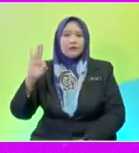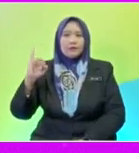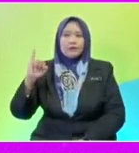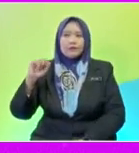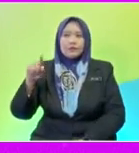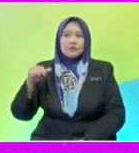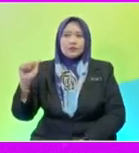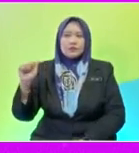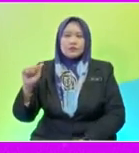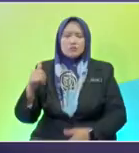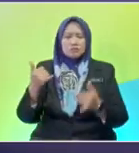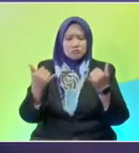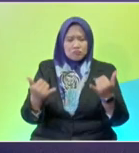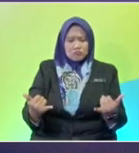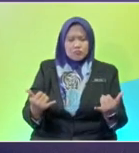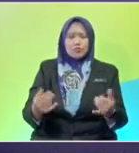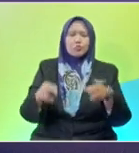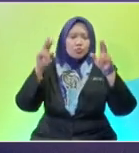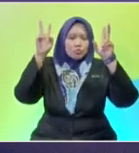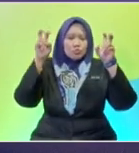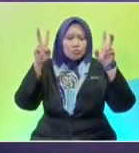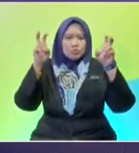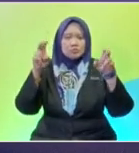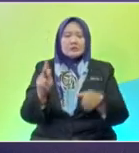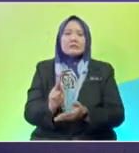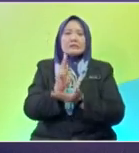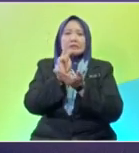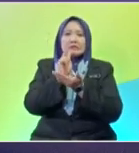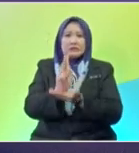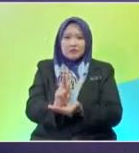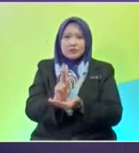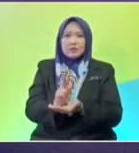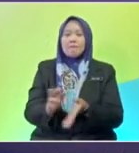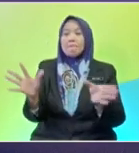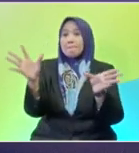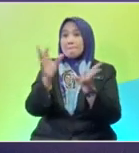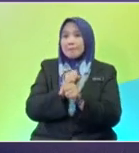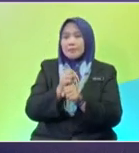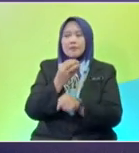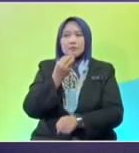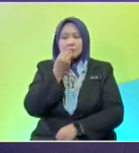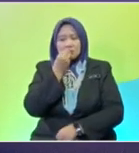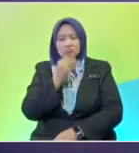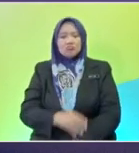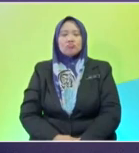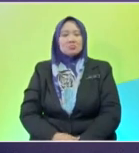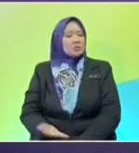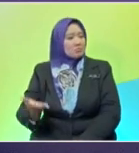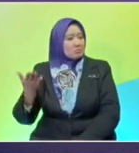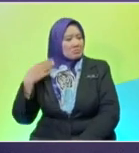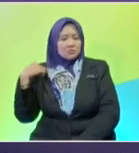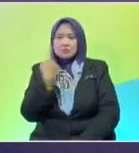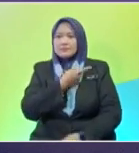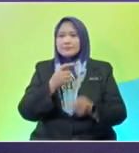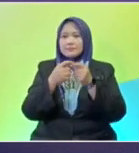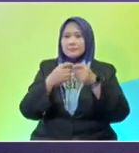pengambilan makanan Cikgu Oke Betul tuh lihat tadi kita udah kenal jenis jenis makanan berhasiat dan